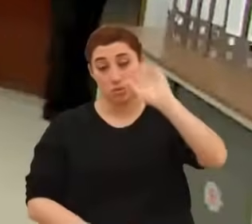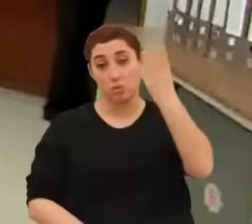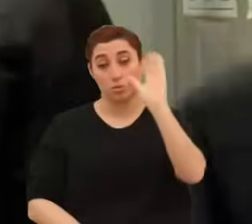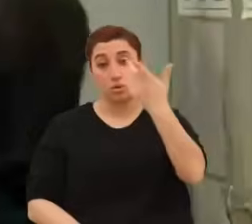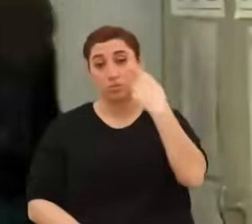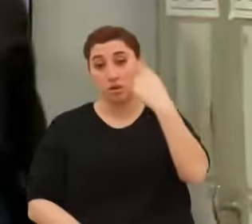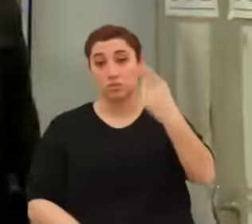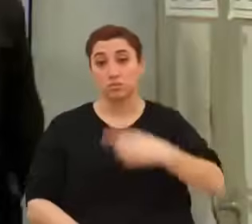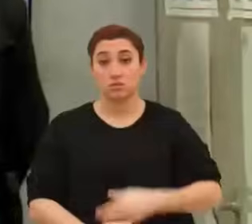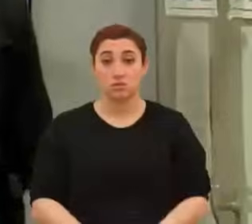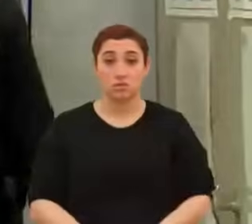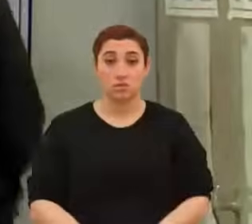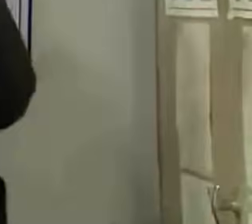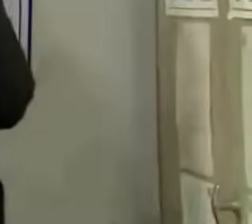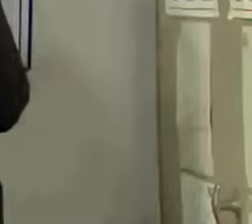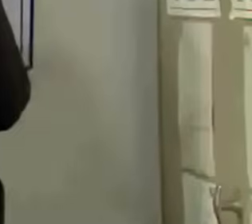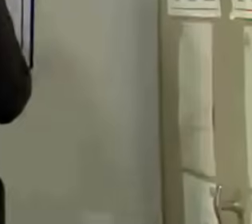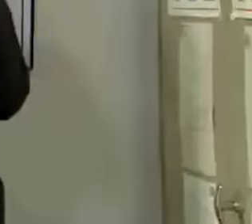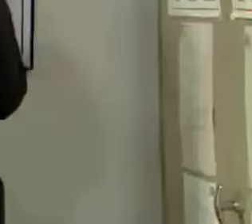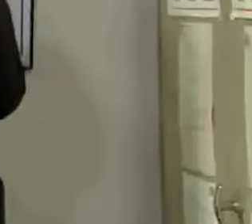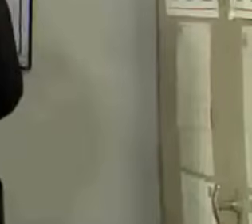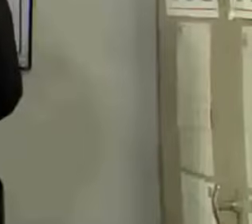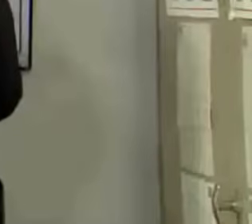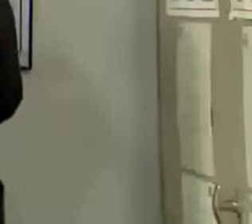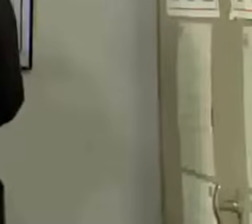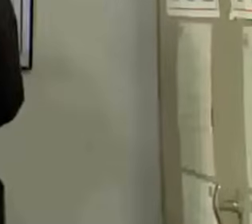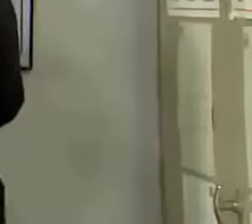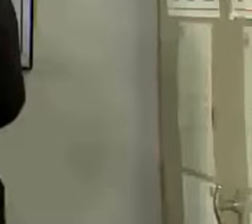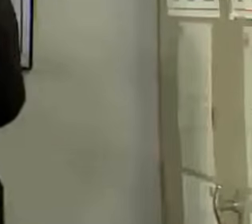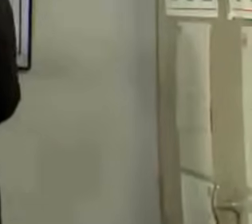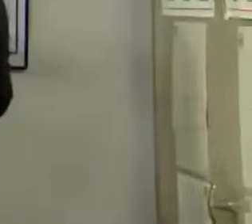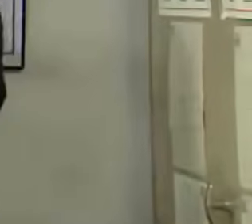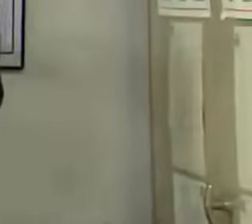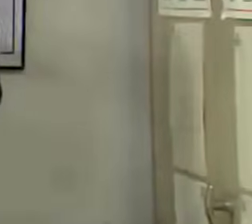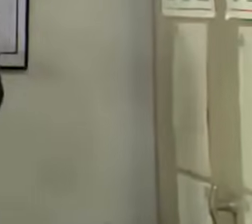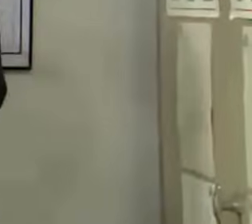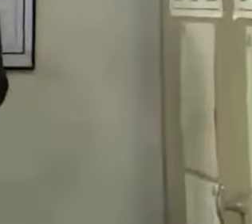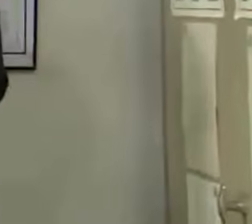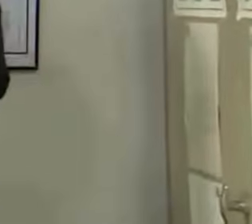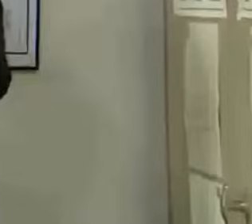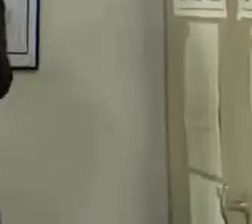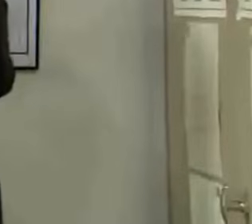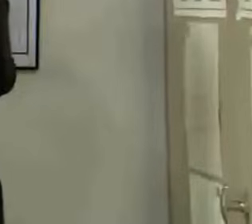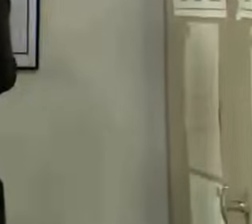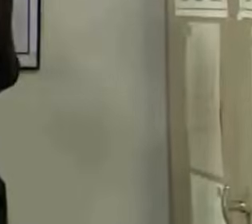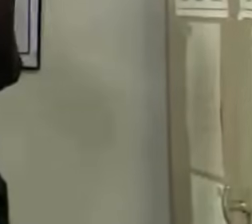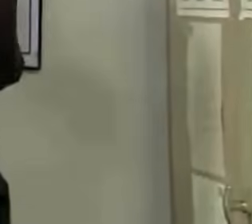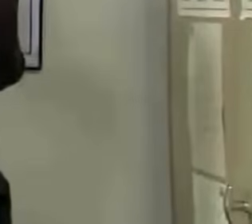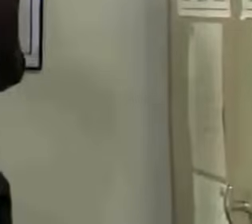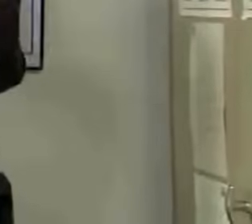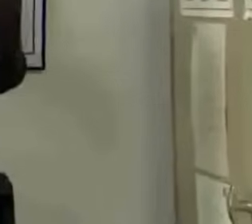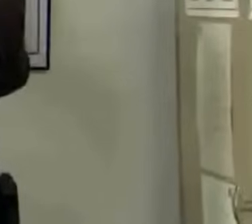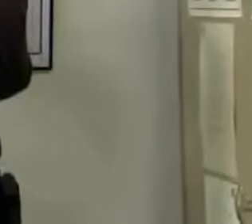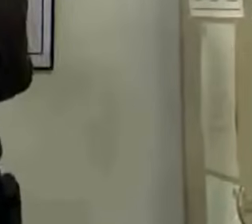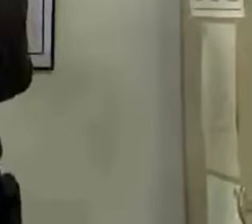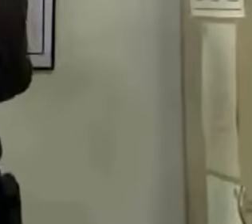Haritaya dön. Tekrar çıktı. Yusuf Selahattin'e şapkasını verince Selahattin şapkayla önce Yusuf'u vurup sonra masaya bıraktı. Yer